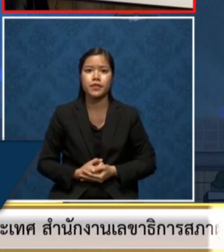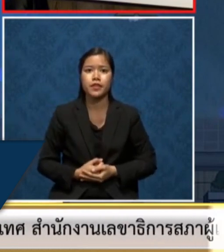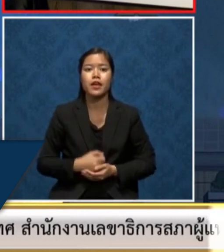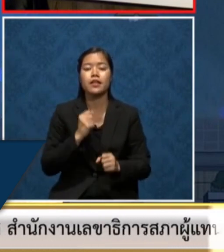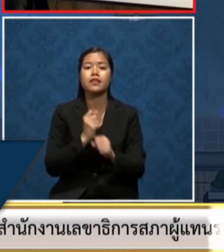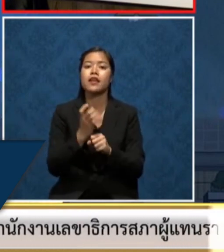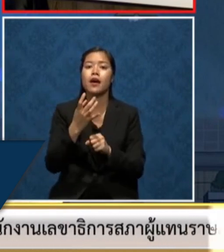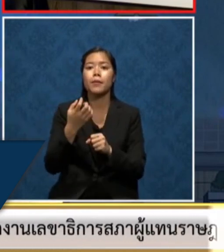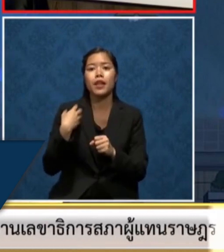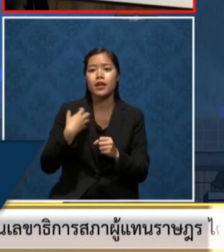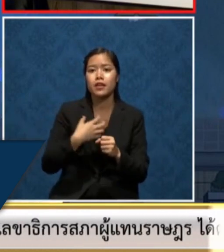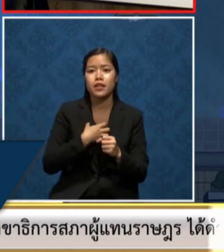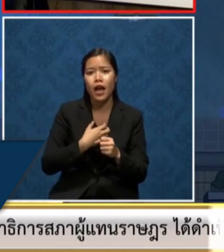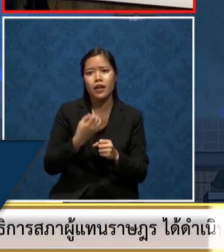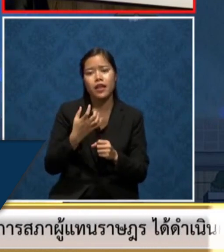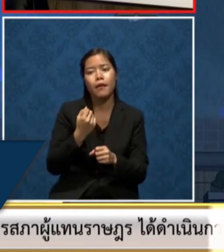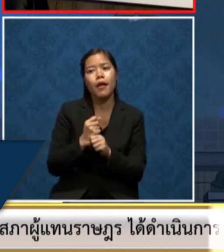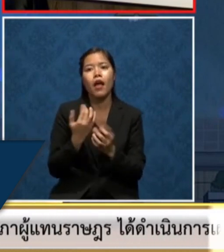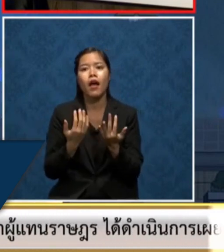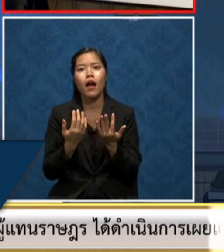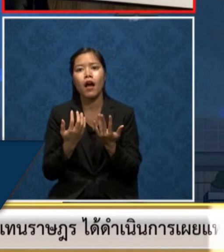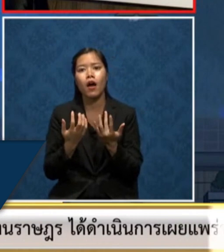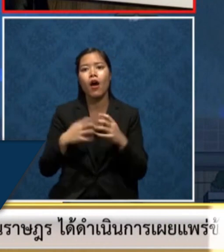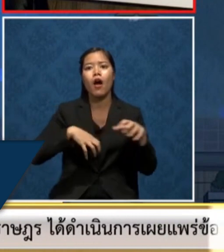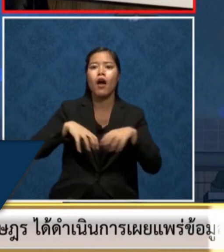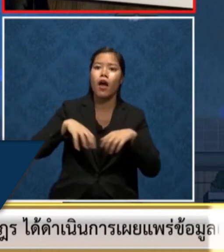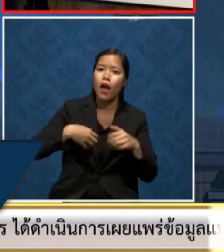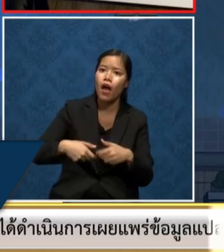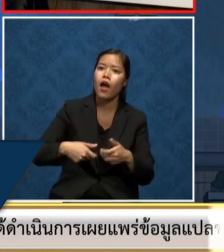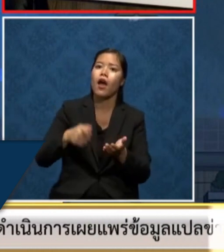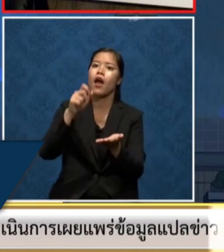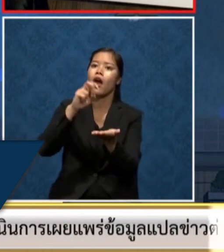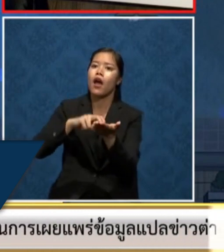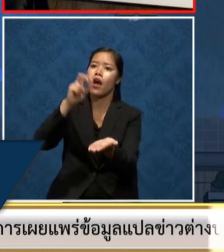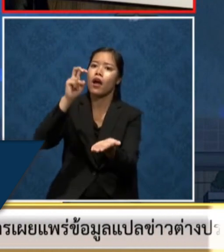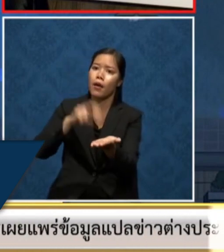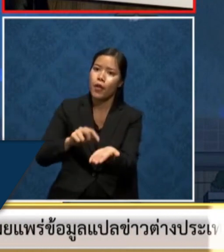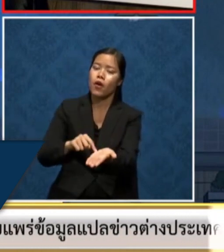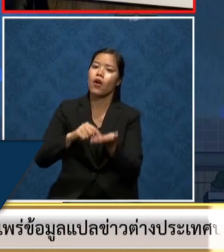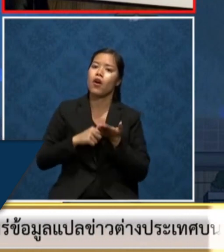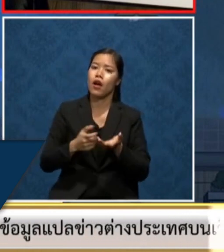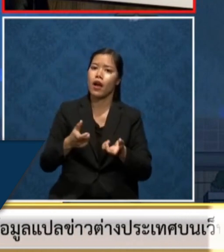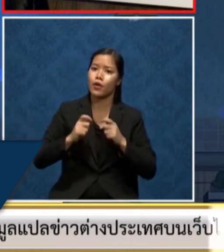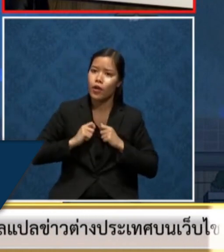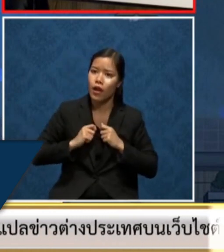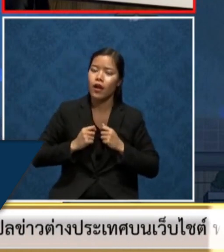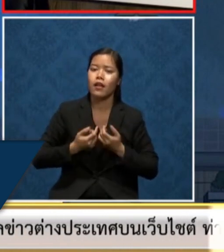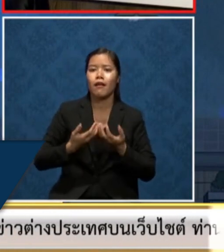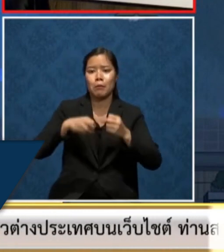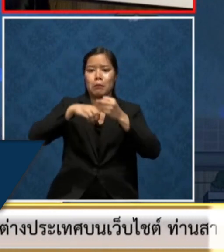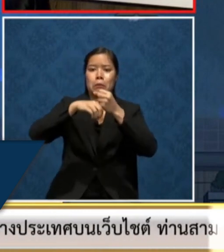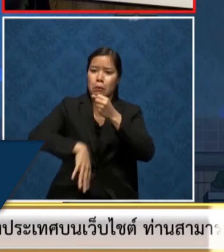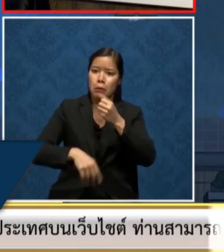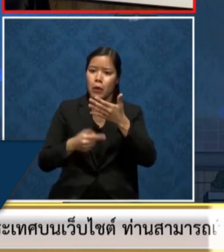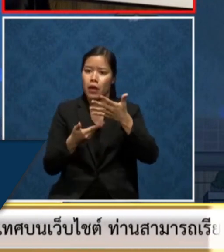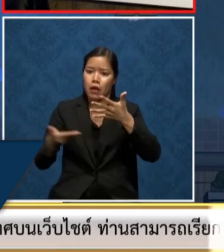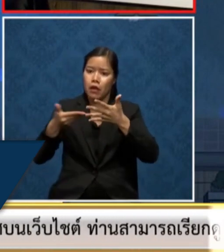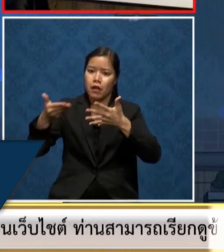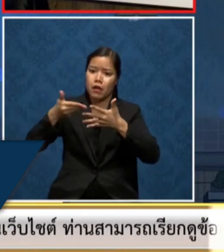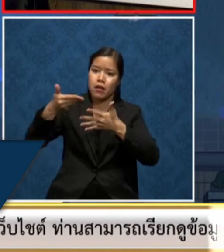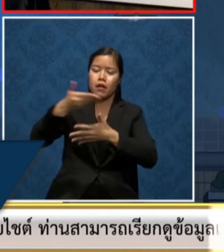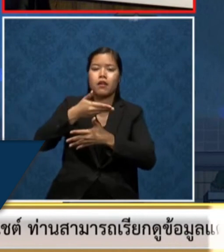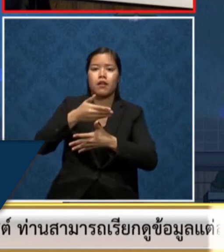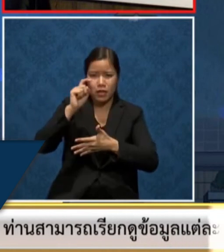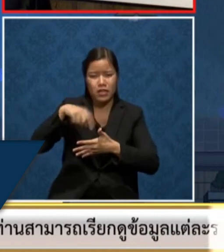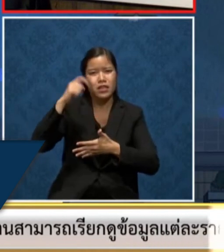อย่างใทั้งทรีกทำไม่ได้ต้รอกัอบหรานจากกันนัตkeitัértมต BJข้างโนคือปโงสรางโคไม่ schmeรจะปลอยใหเปแบบนี้อกแล